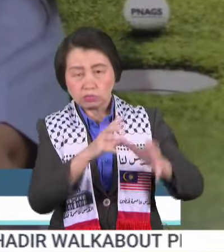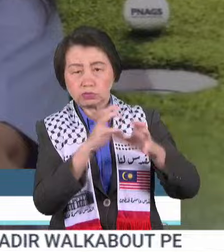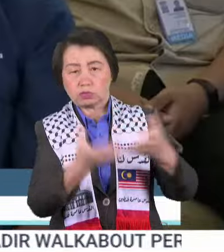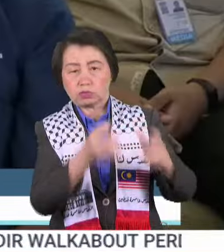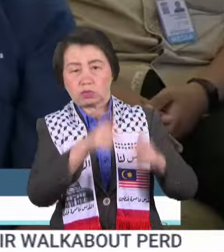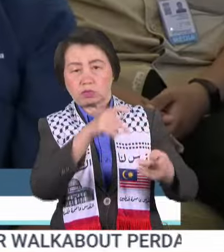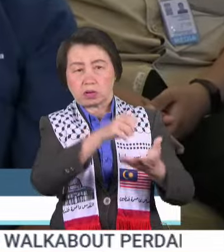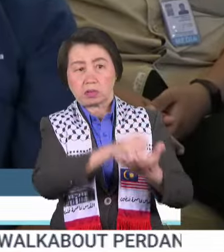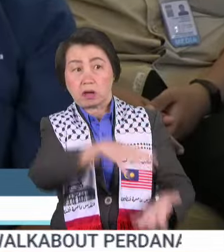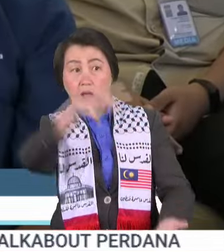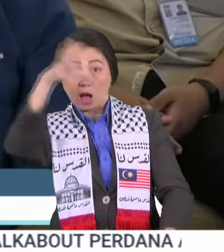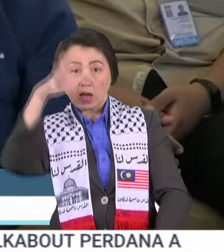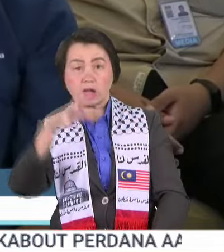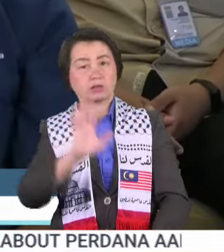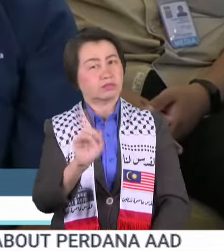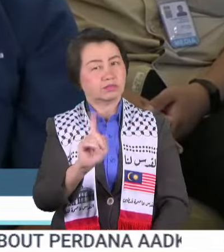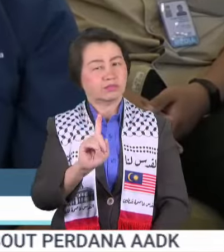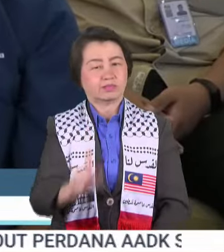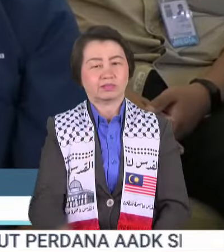golongan elit.